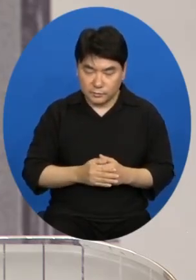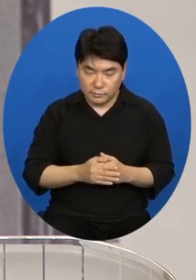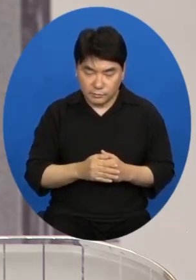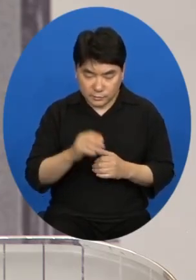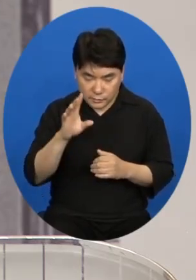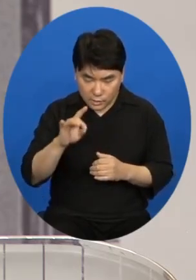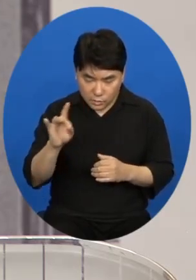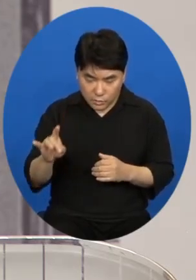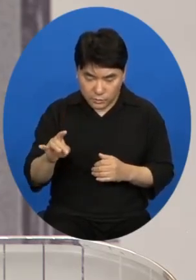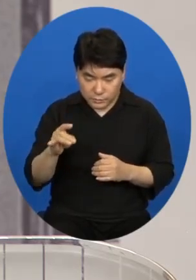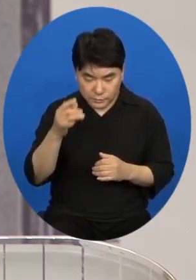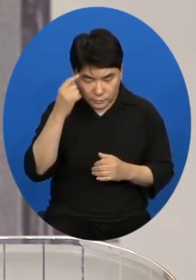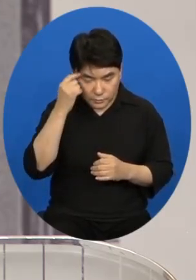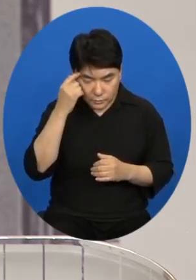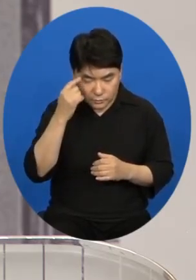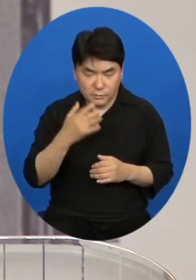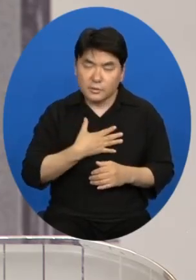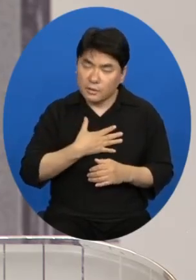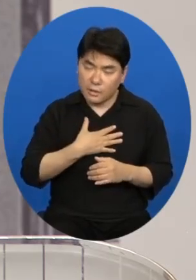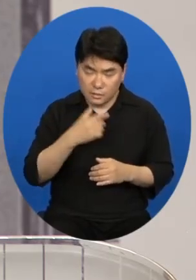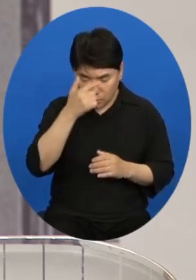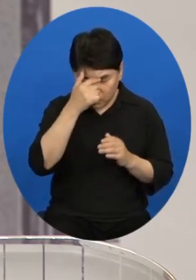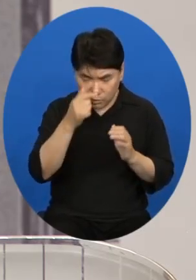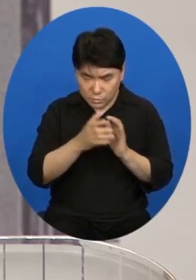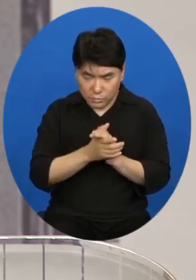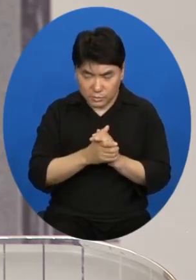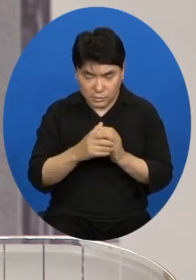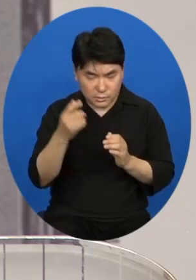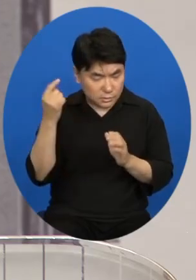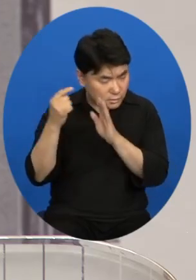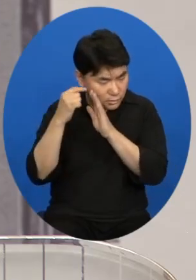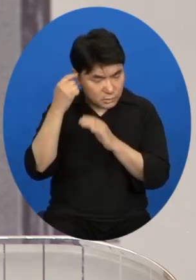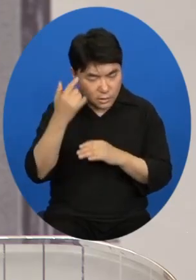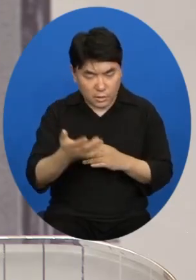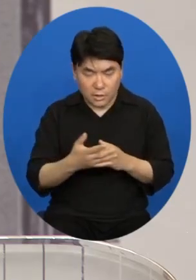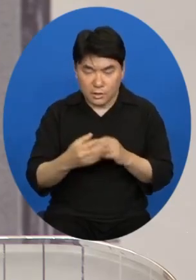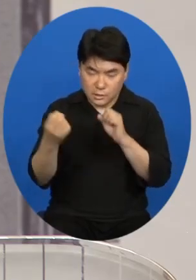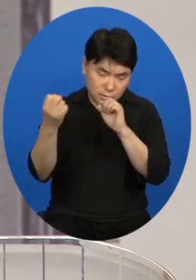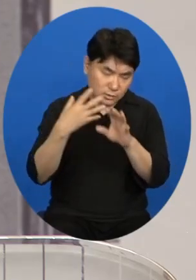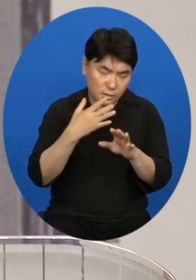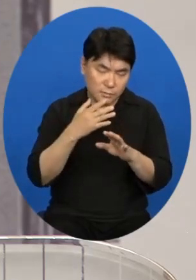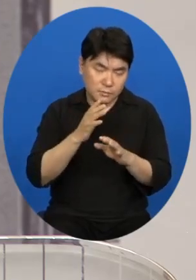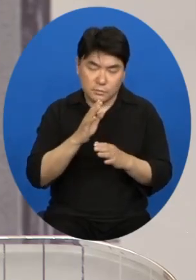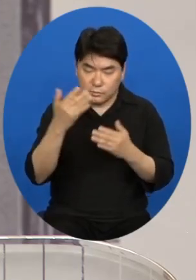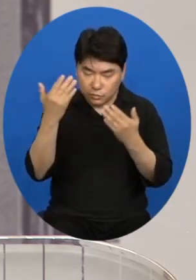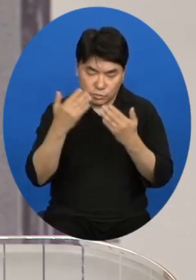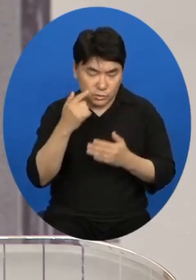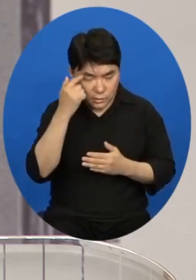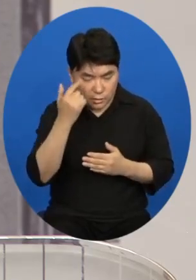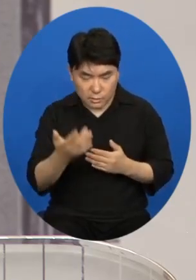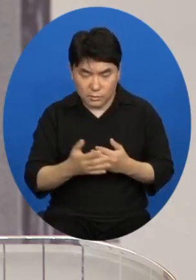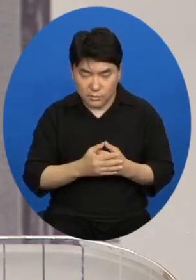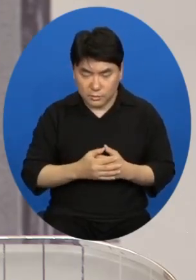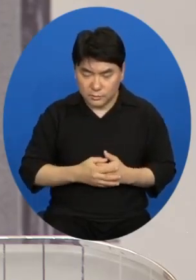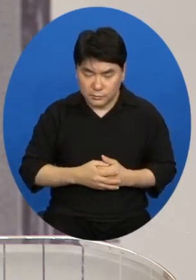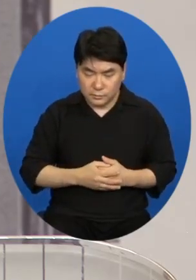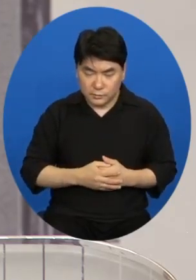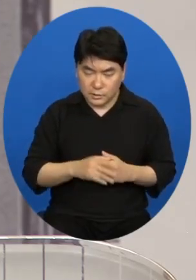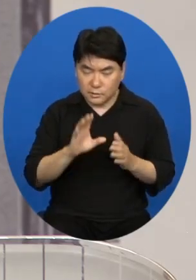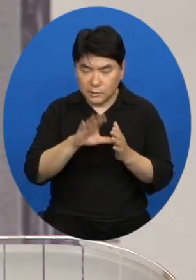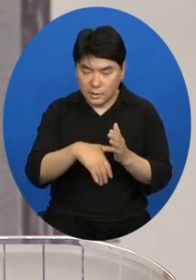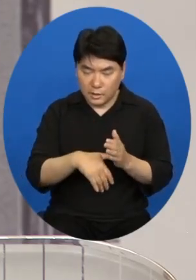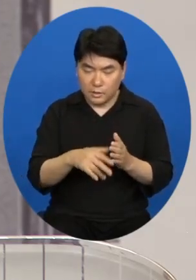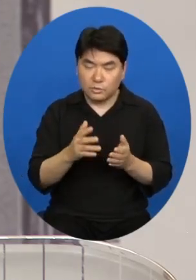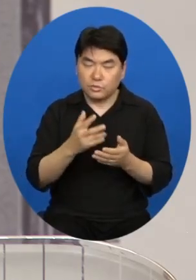있어요. 하나님, 제 기도 들으시나요? 정말 제 기도 응답하시는 건가요? 그때